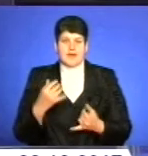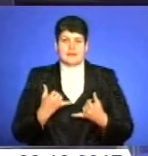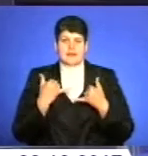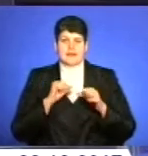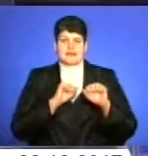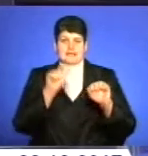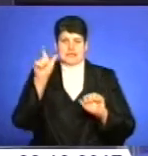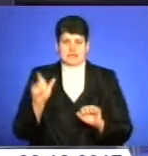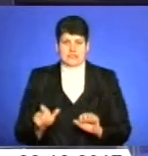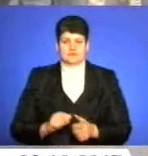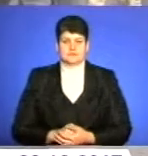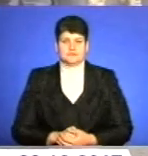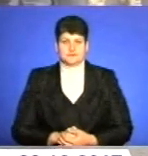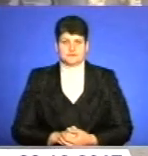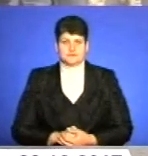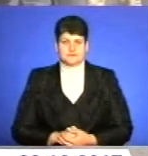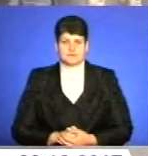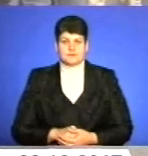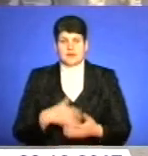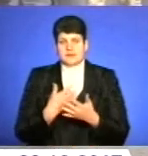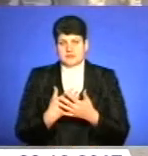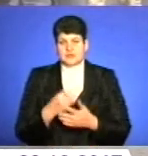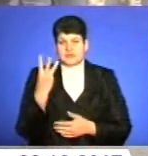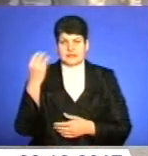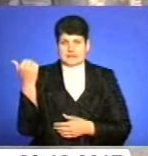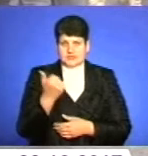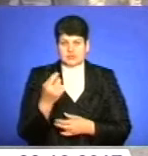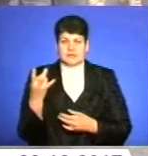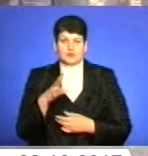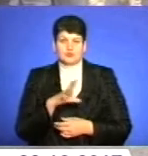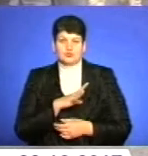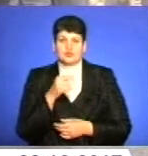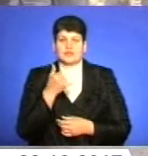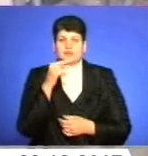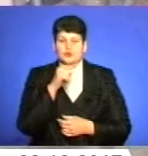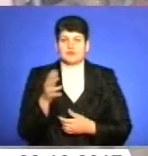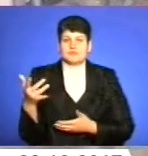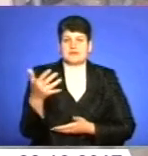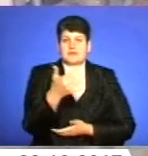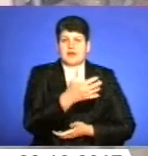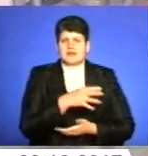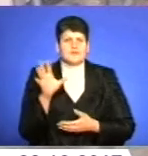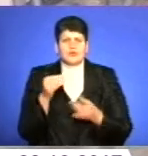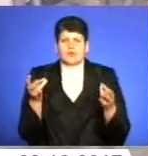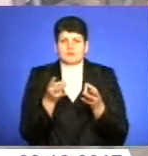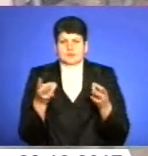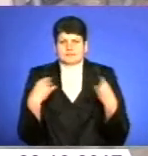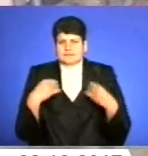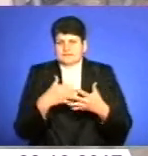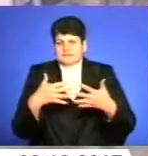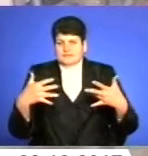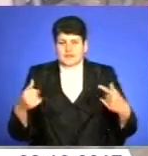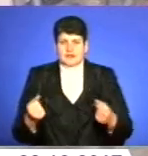у наступному матеріалі. Близько 3 тижнів знадобилося для того, щоб зібрати усі необхідні речі для бійців на передову.